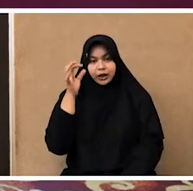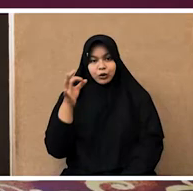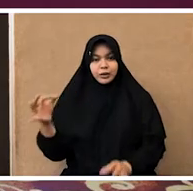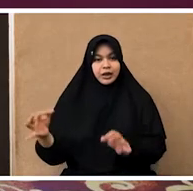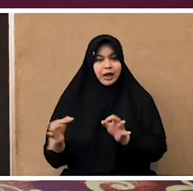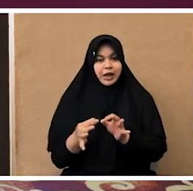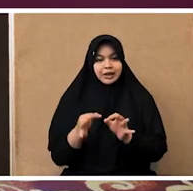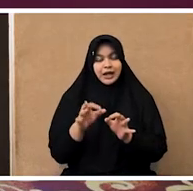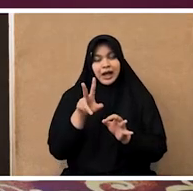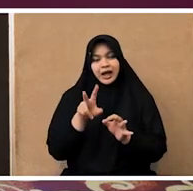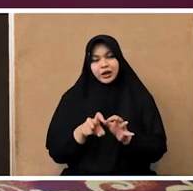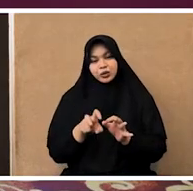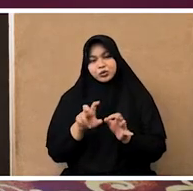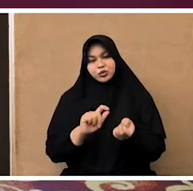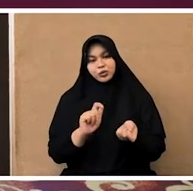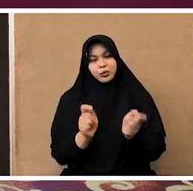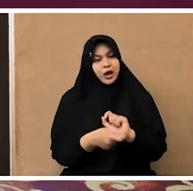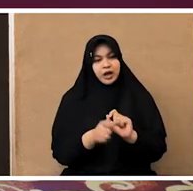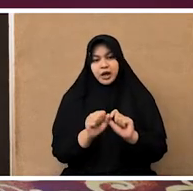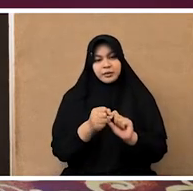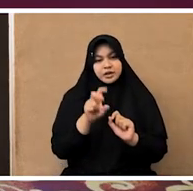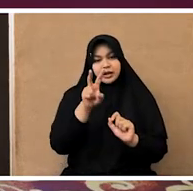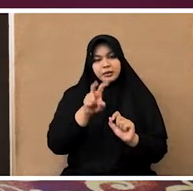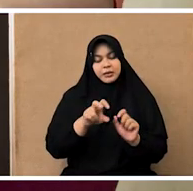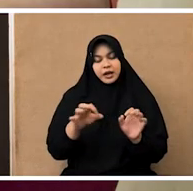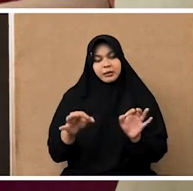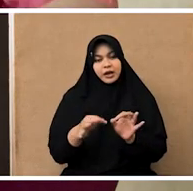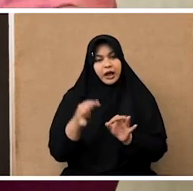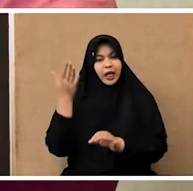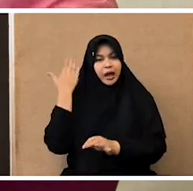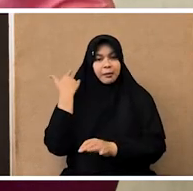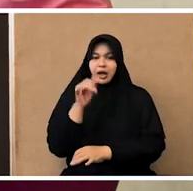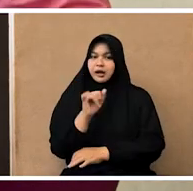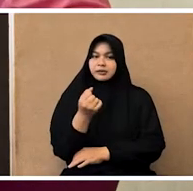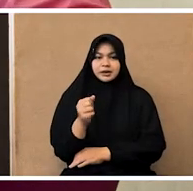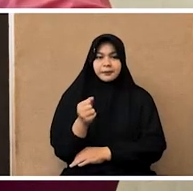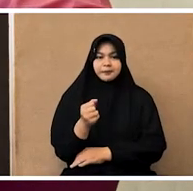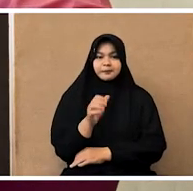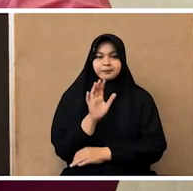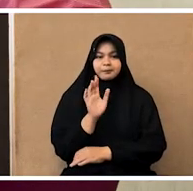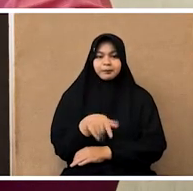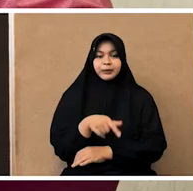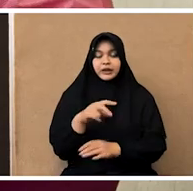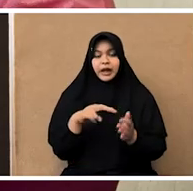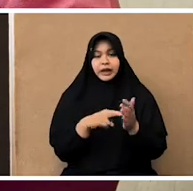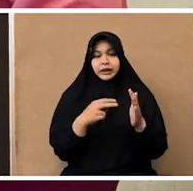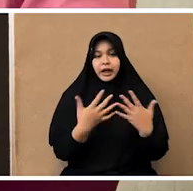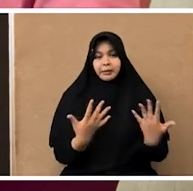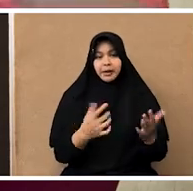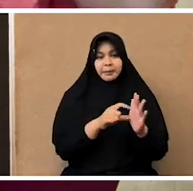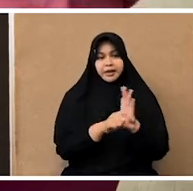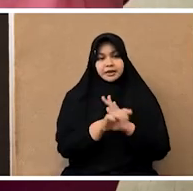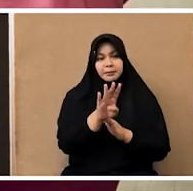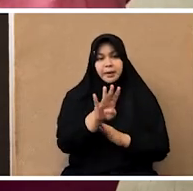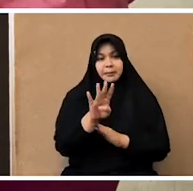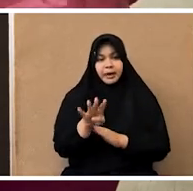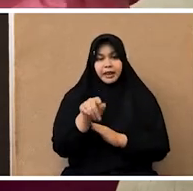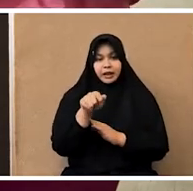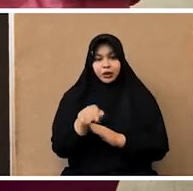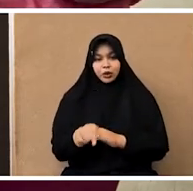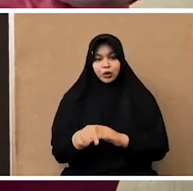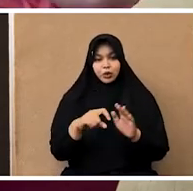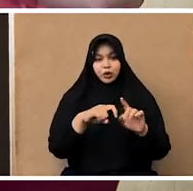pendekatannya harus berubah dan enggak bisa pakai pendekatan lama artinya memang pasal 44 itu ya